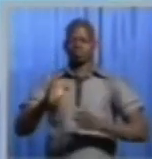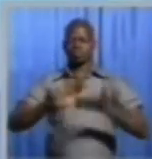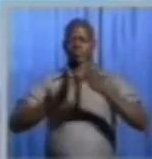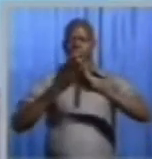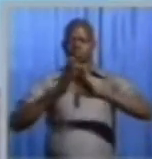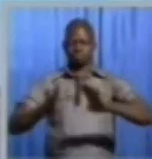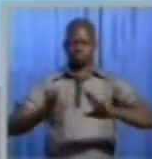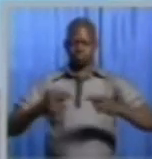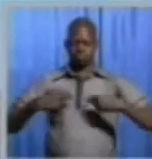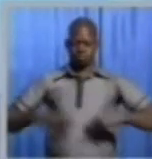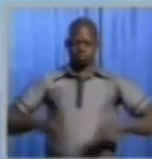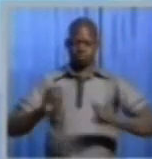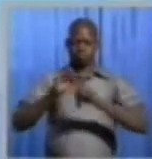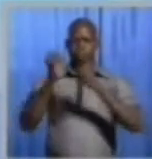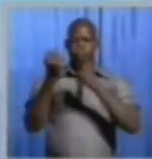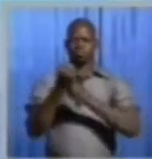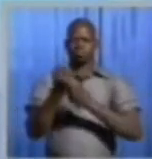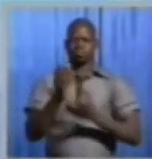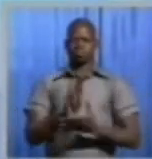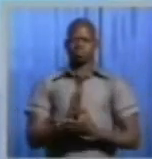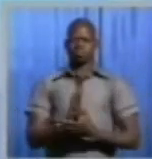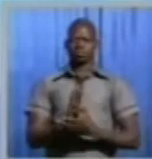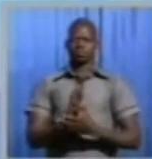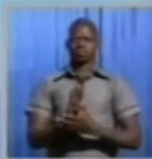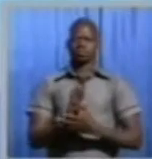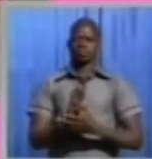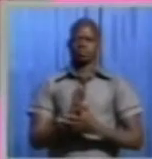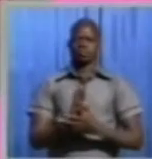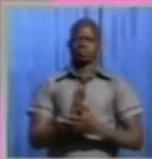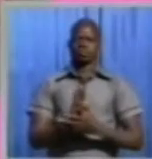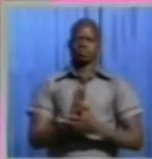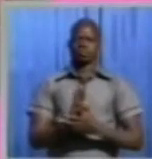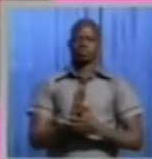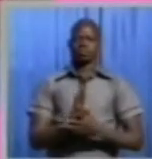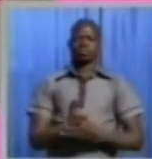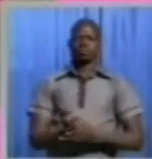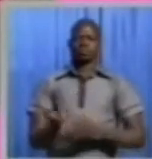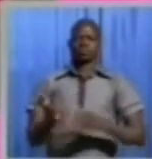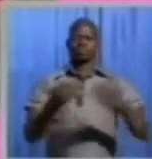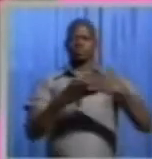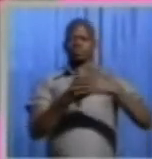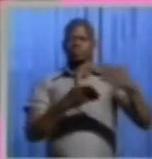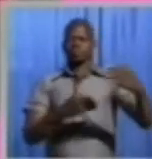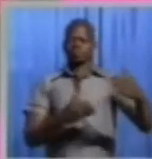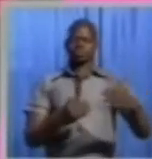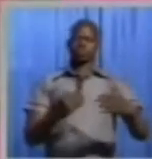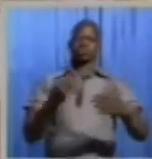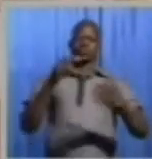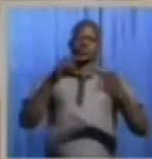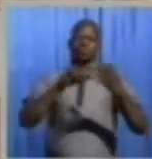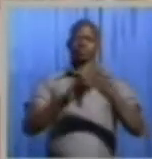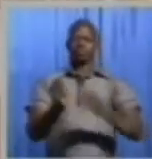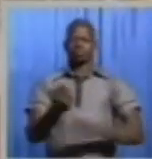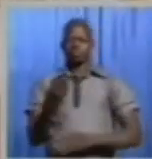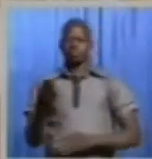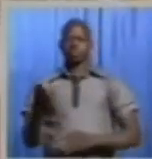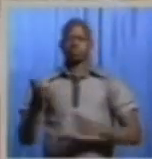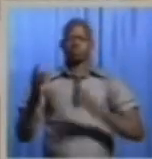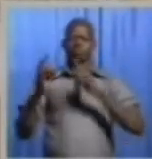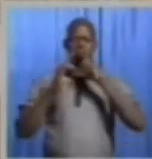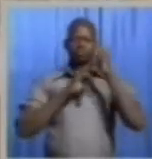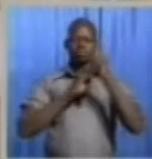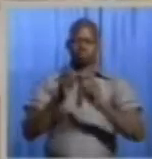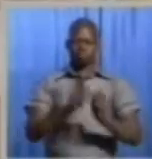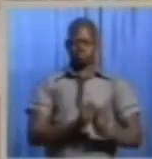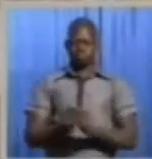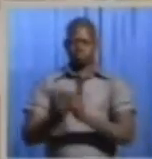cohésion sociale. Karim Patrick Mamouano. À l'orée de 2014, l'adresse de l'ensemble du corps diplomatique